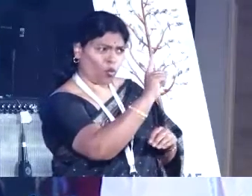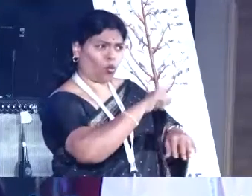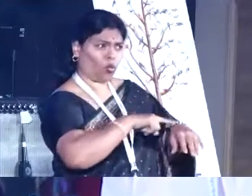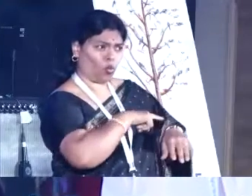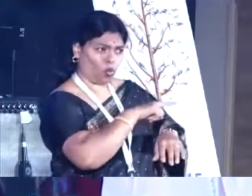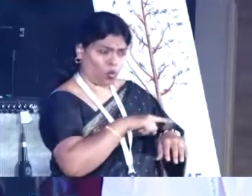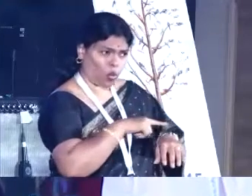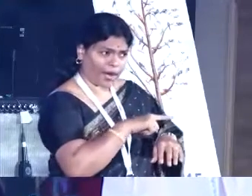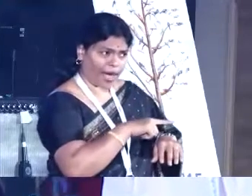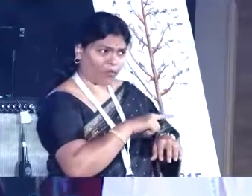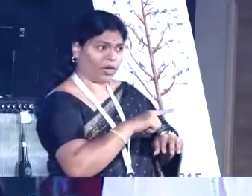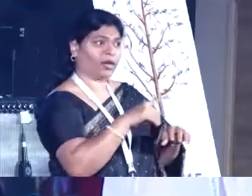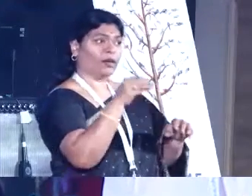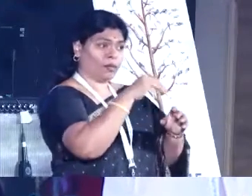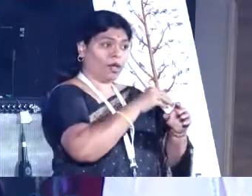1 घंटे में 38 पेंटिंग करने के लिए।